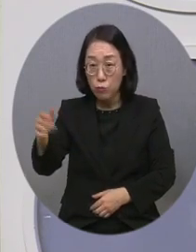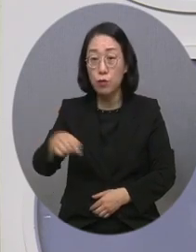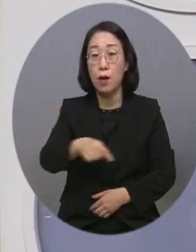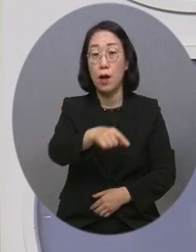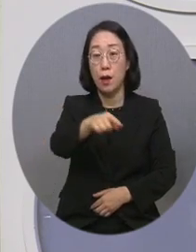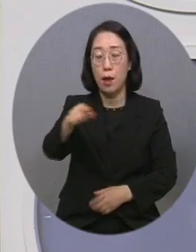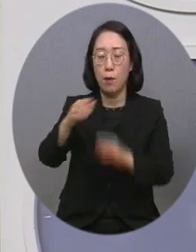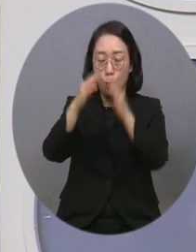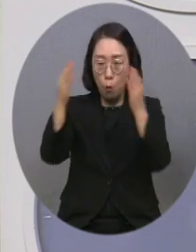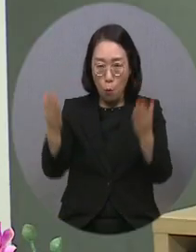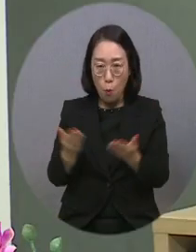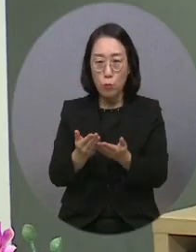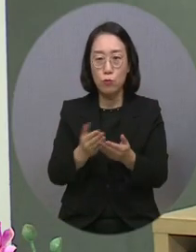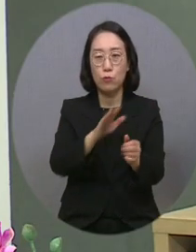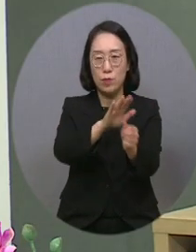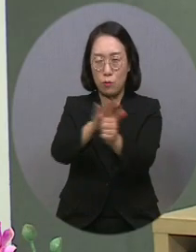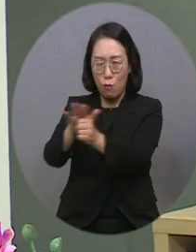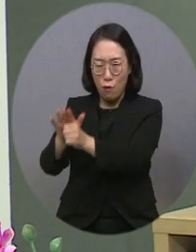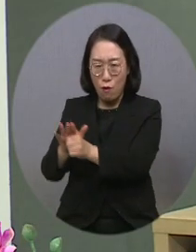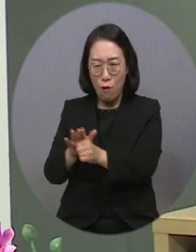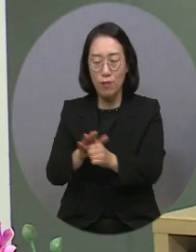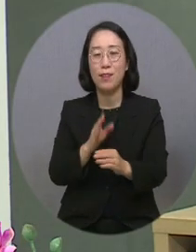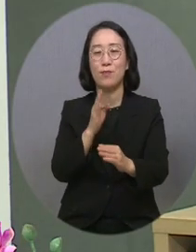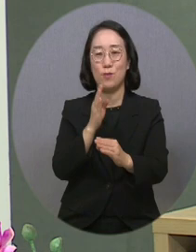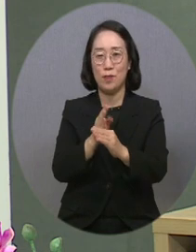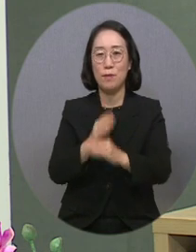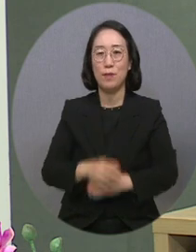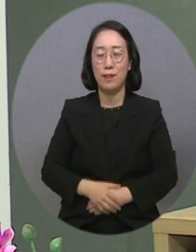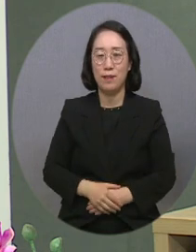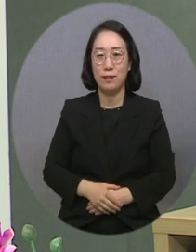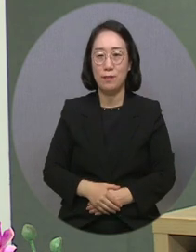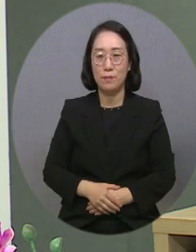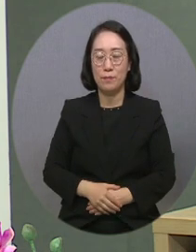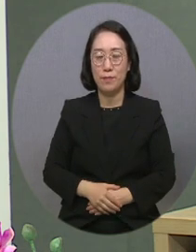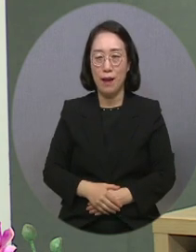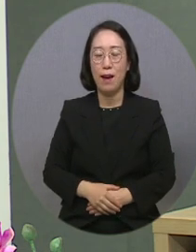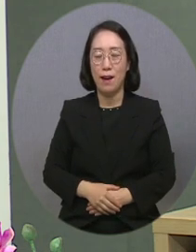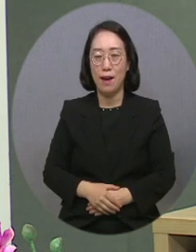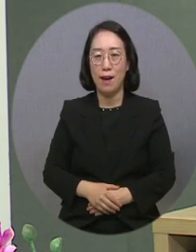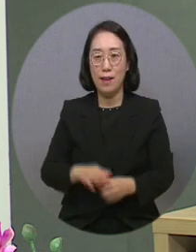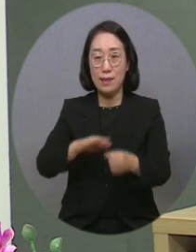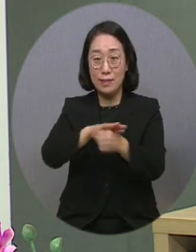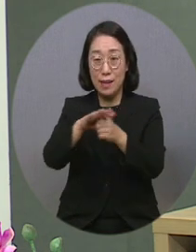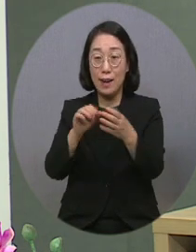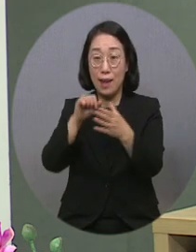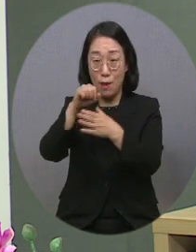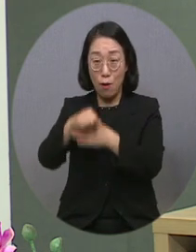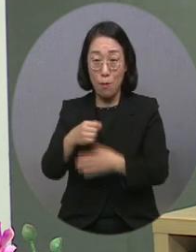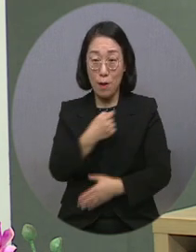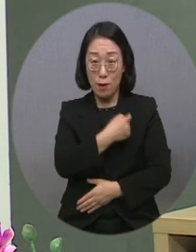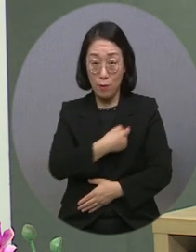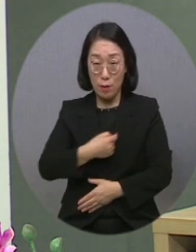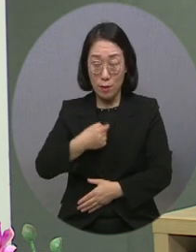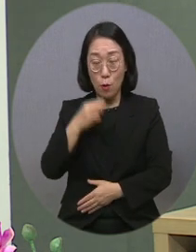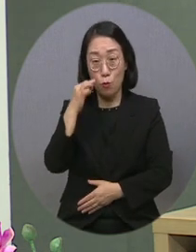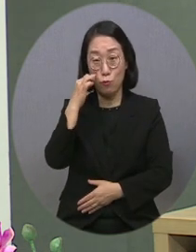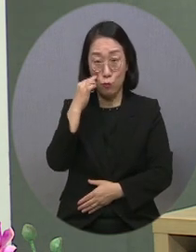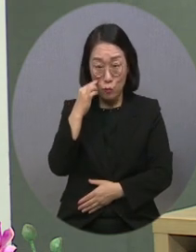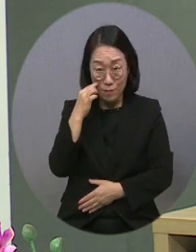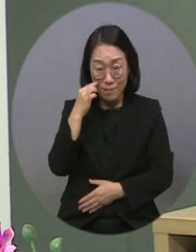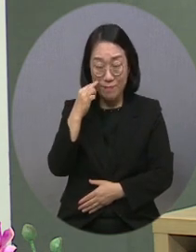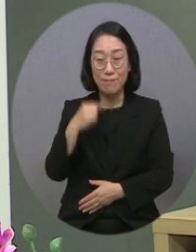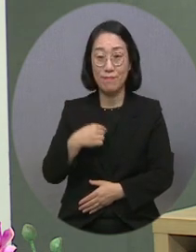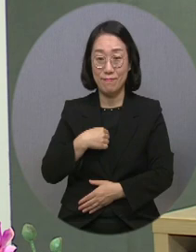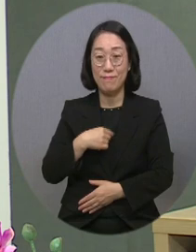전 분야에 우리가 지원을 하고 있다고 봐야죠. 이제 그 사랑의 열매에 대한 궁금증이 저도